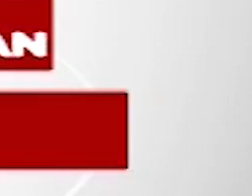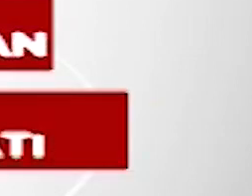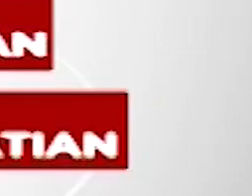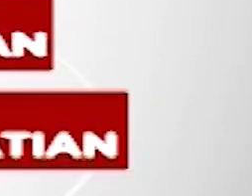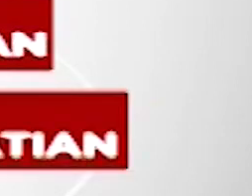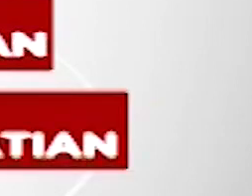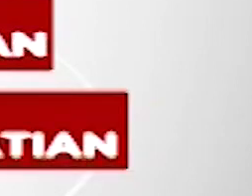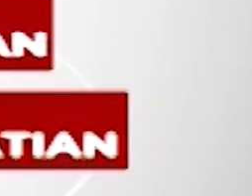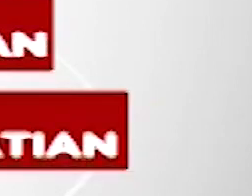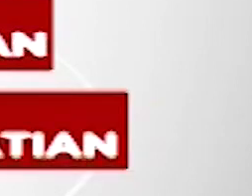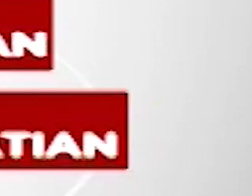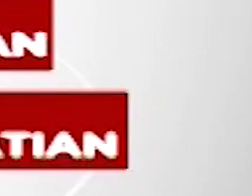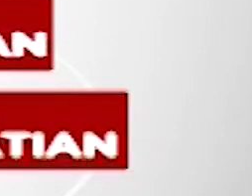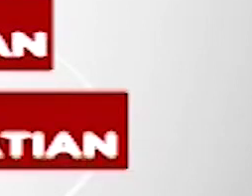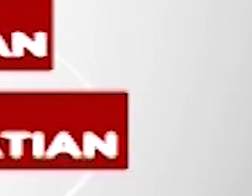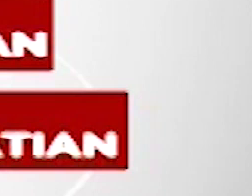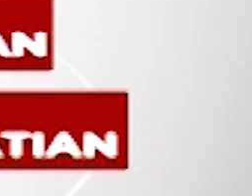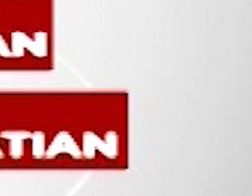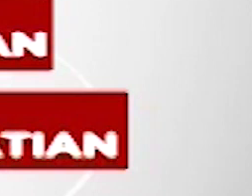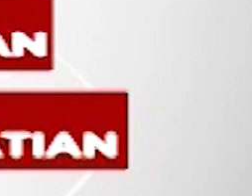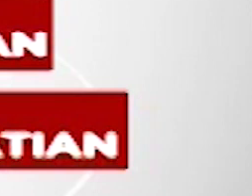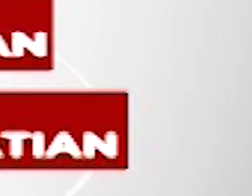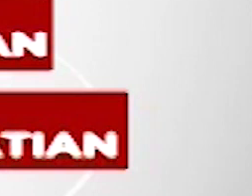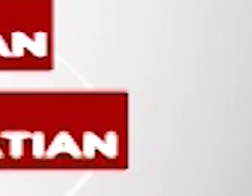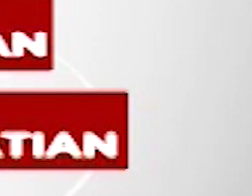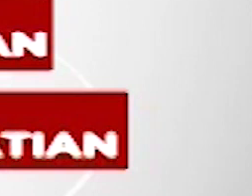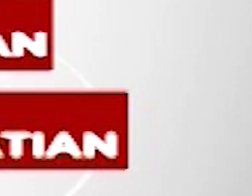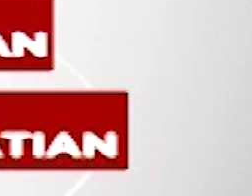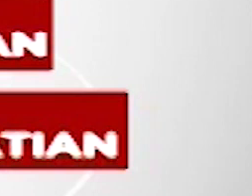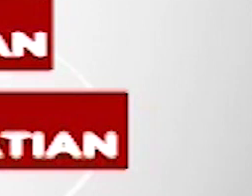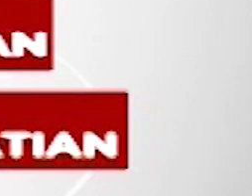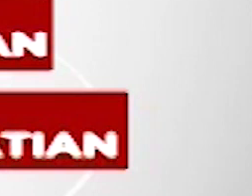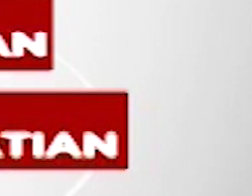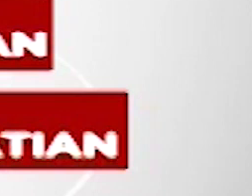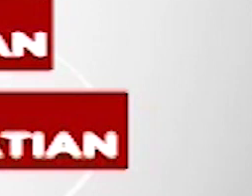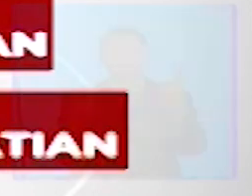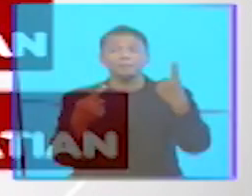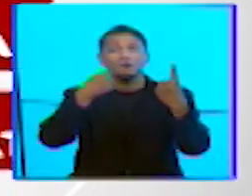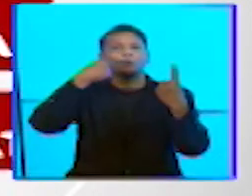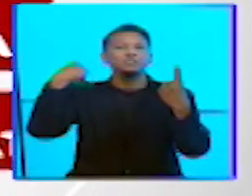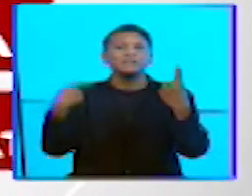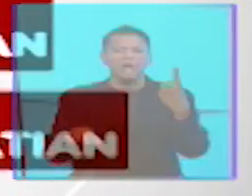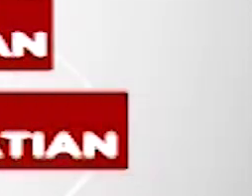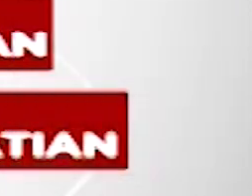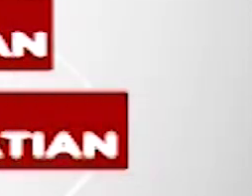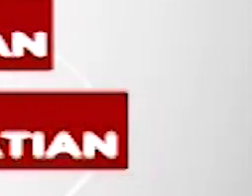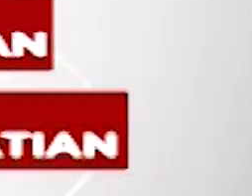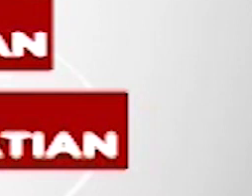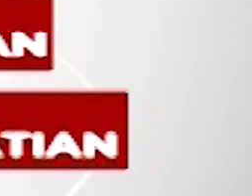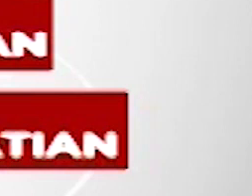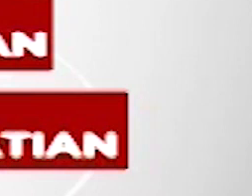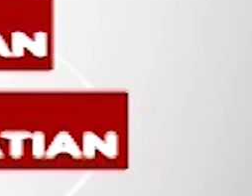Angka ini melampaui Rusia di urutan kedua dengan 779 kematian, Brazil 499 kematian,